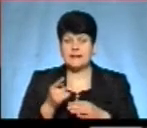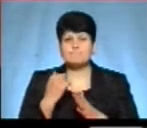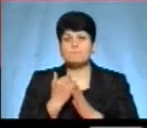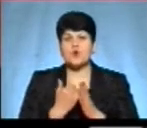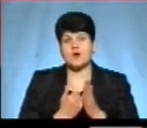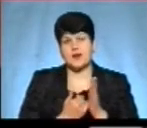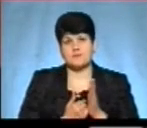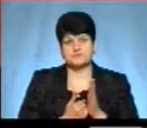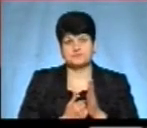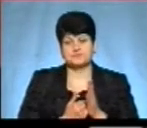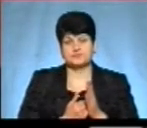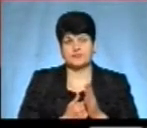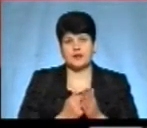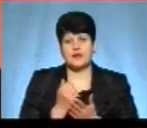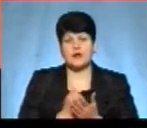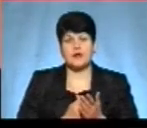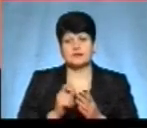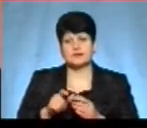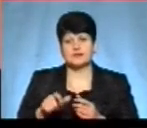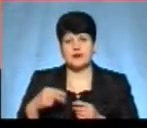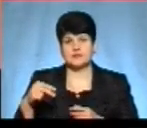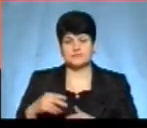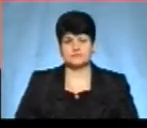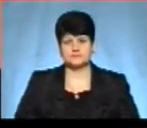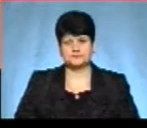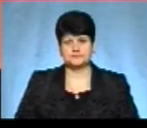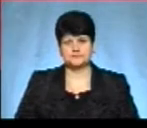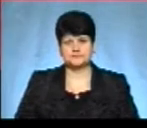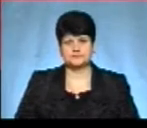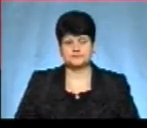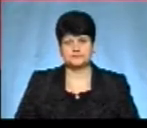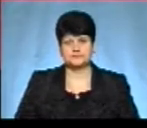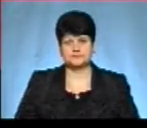програми кандидатів на посади президента.